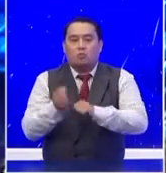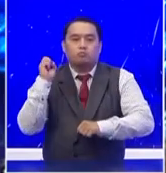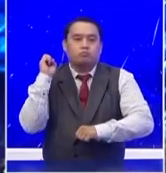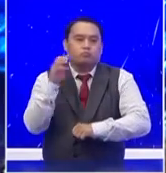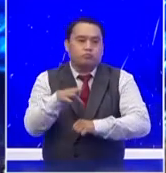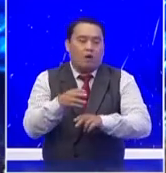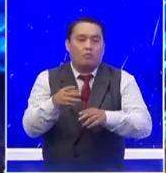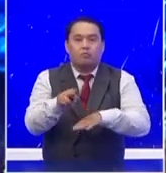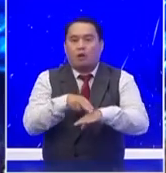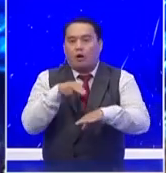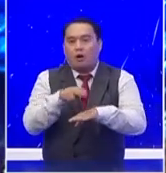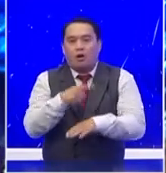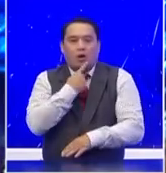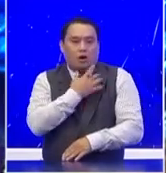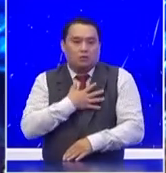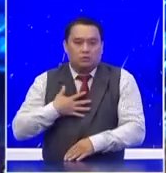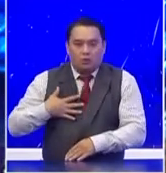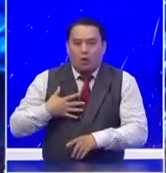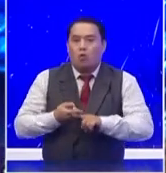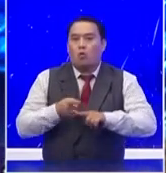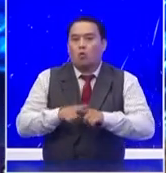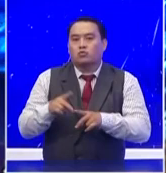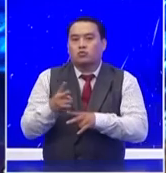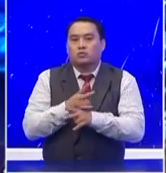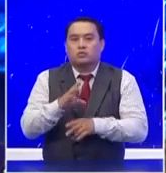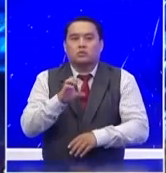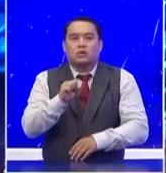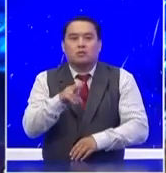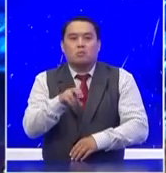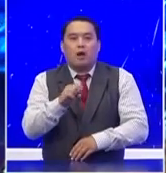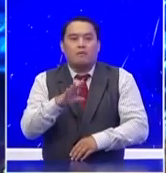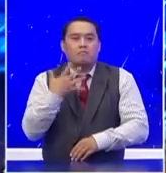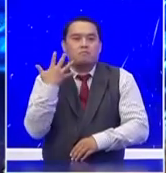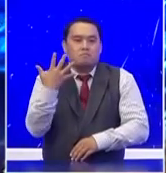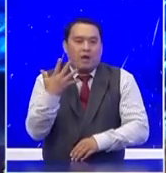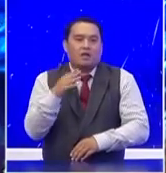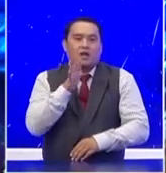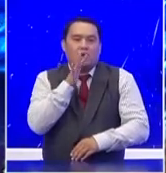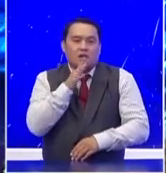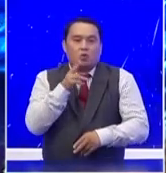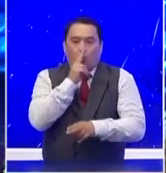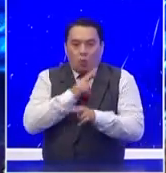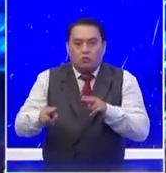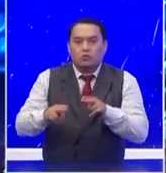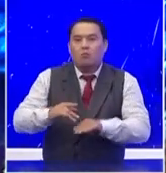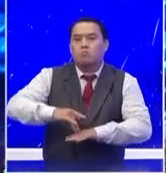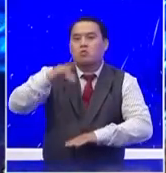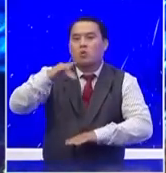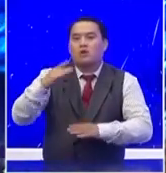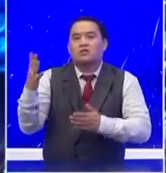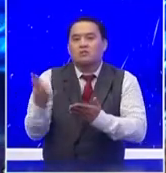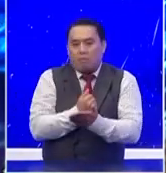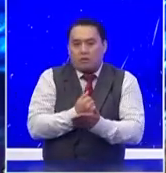полицеймен үш тұрғын жарақат алған. Ал осы түні Сәтбаев қаласында 5 жасар қыз жоғалып, көп қабатты тұрғын үйдің пәтерінен